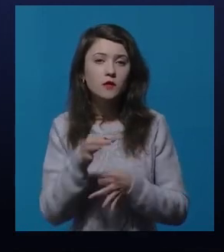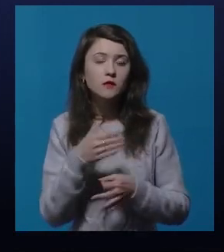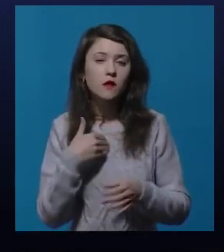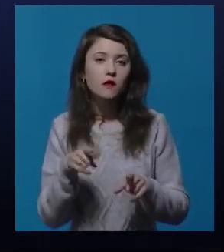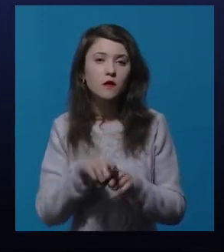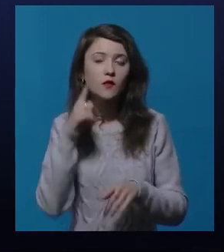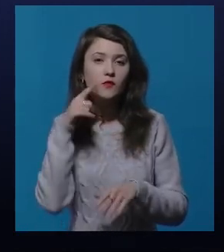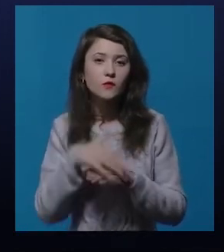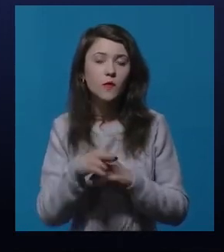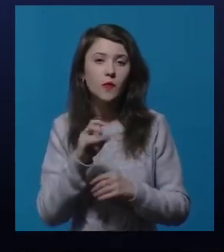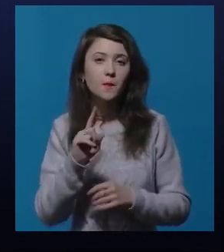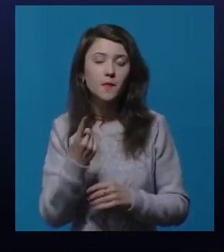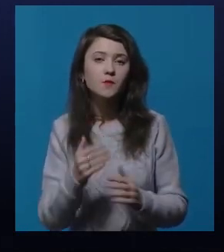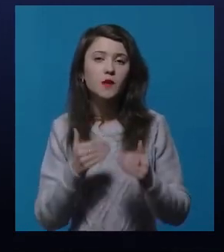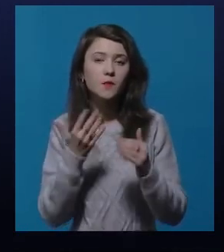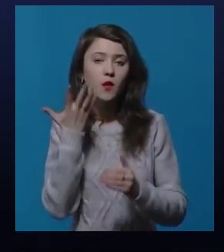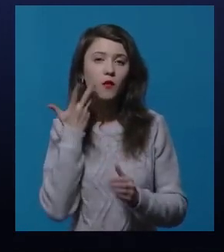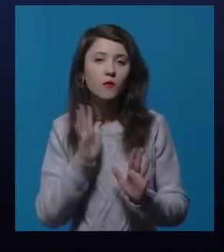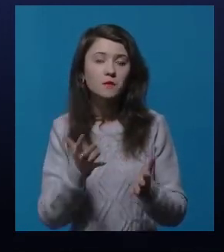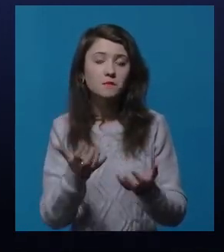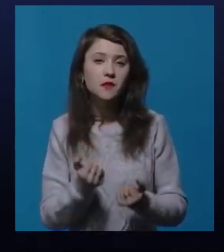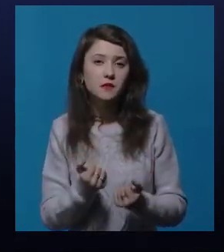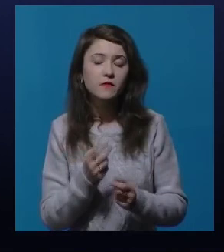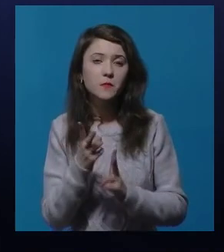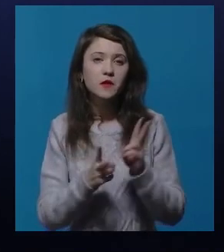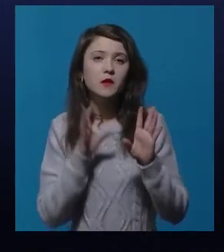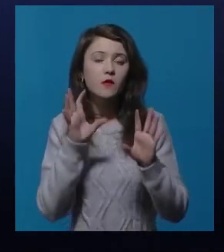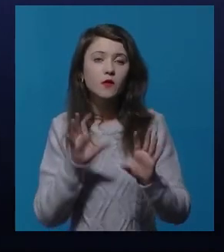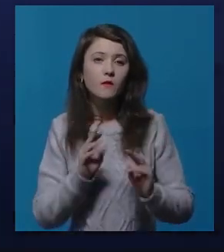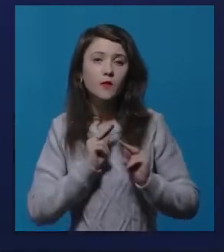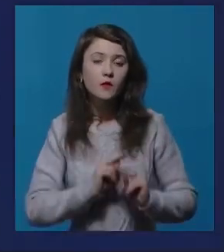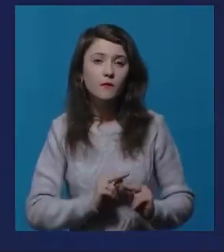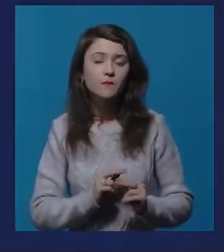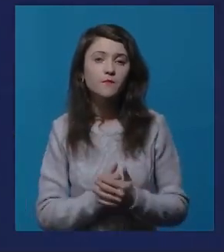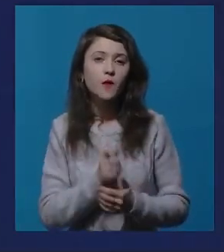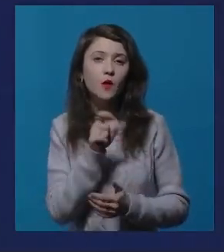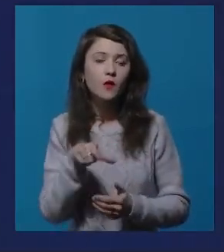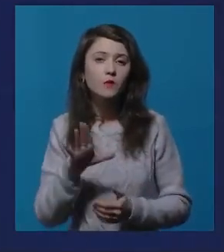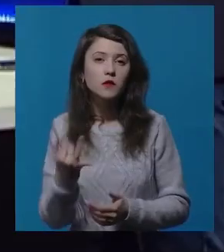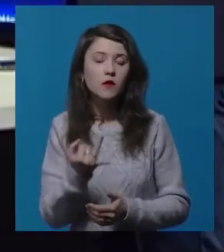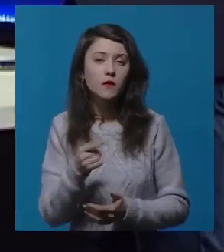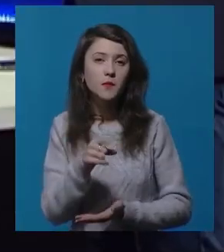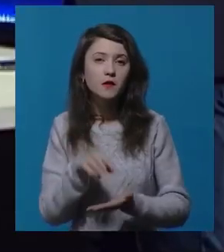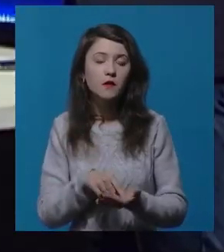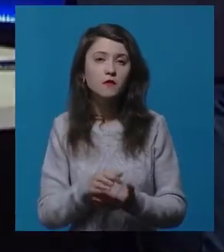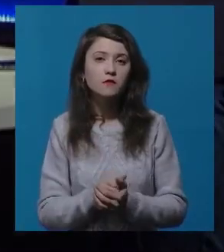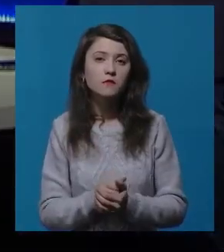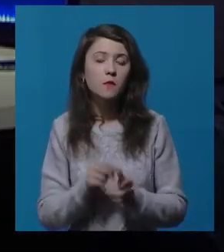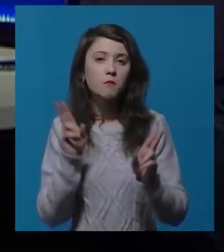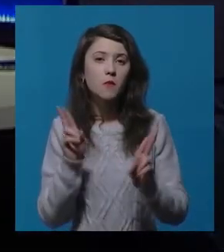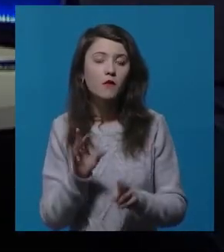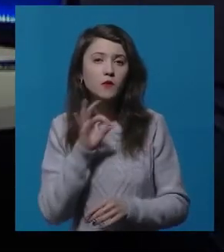розумію, на першому етапі, коли буде прийнято відповідні зміни законодавчі, людей буде цікавити питання правозастосування цих